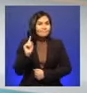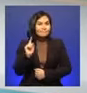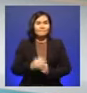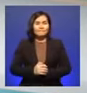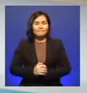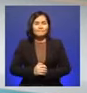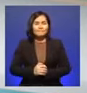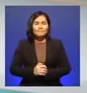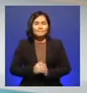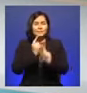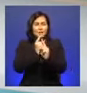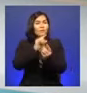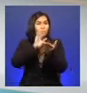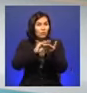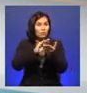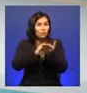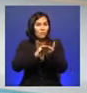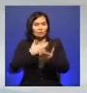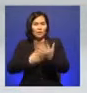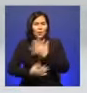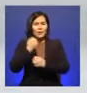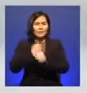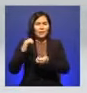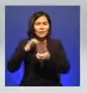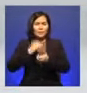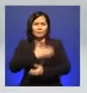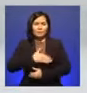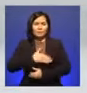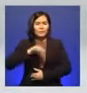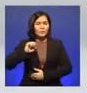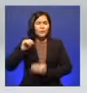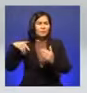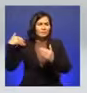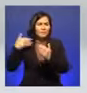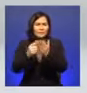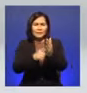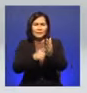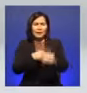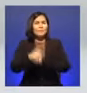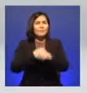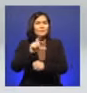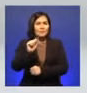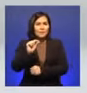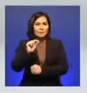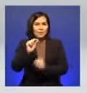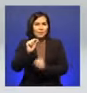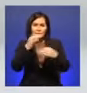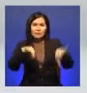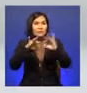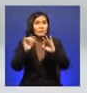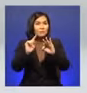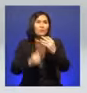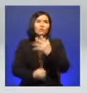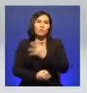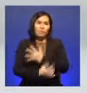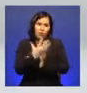จากที่ได้มีโอกาสร่วมงานกับสสมาตลอด20ปีเนี่ยครับผมคิดว่าโอกาสเป็นสิ่งสำคัญมาก โอกาส โอกาสที่เขาจะ